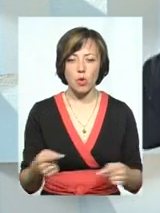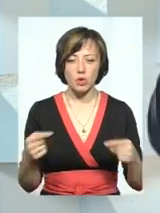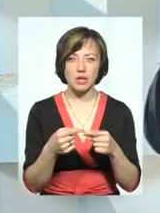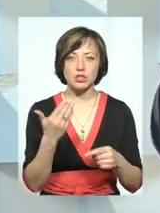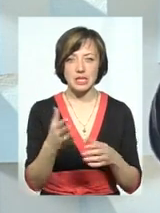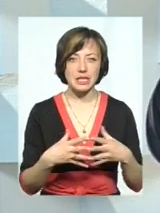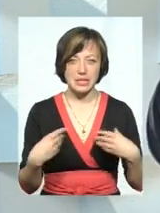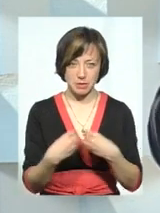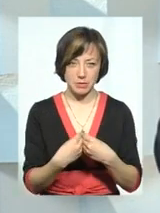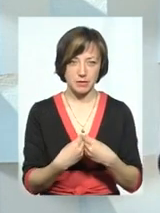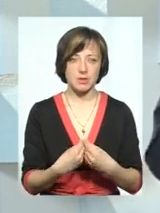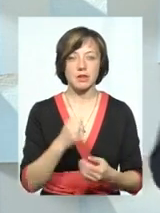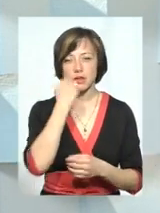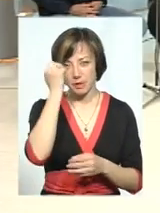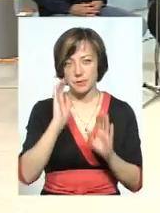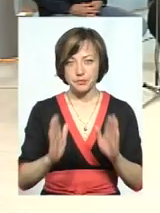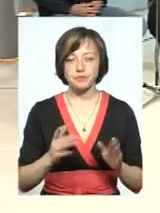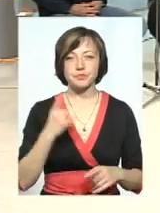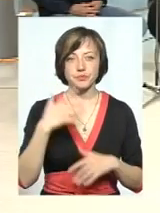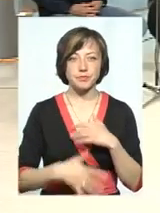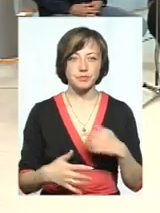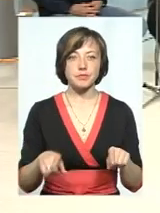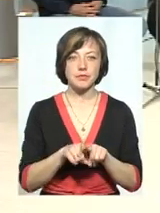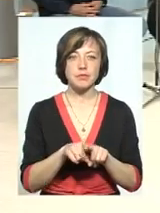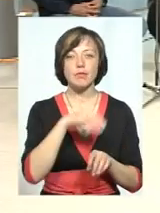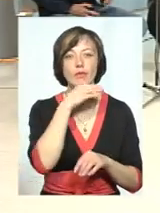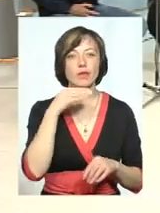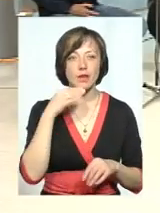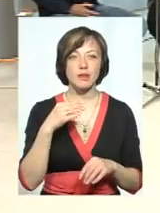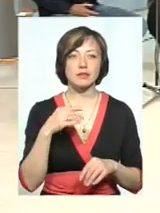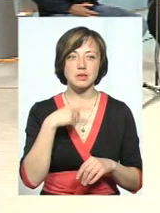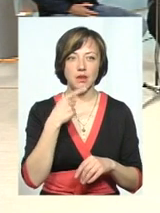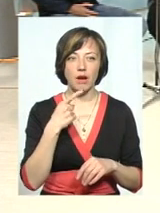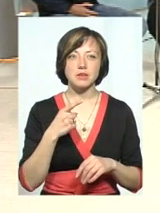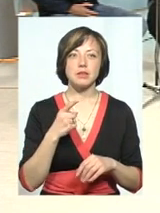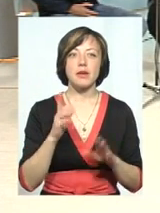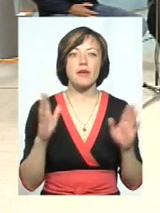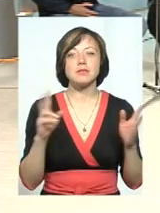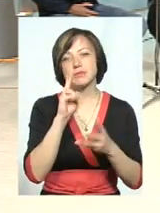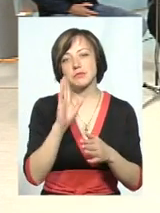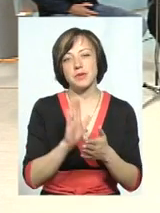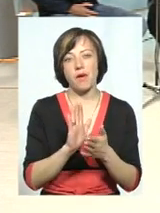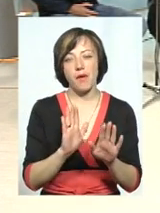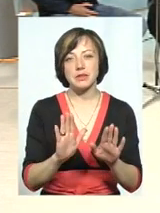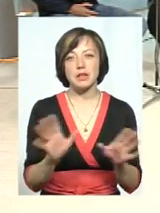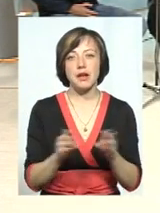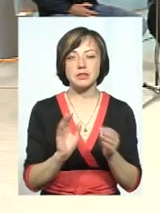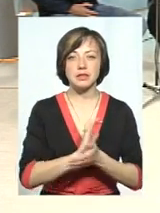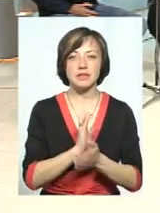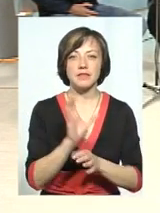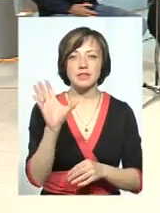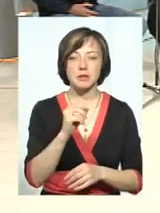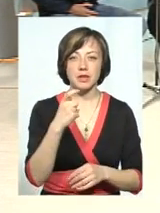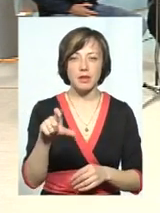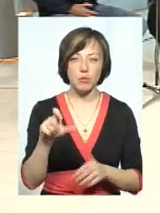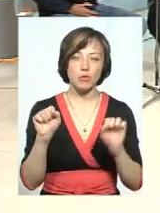чи їхній сім'ї. Дякую, Сергій. Це ми зрозуміли так, що багато те, що я казав, багато того. Я думаю, разом з газетою всім, або є,